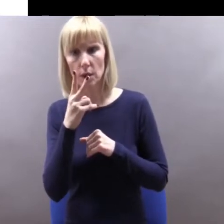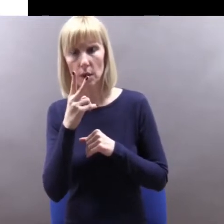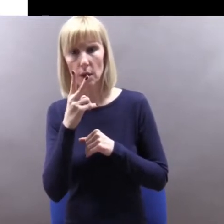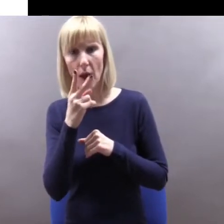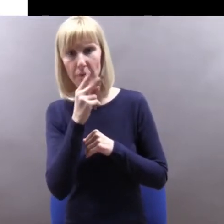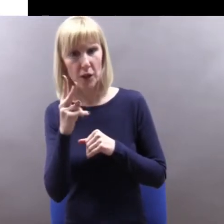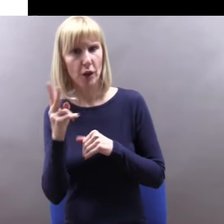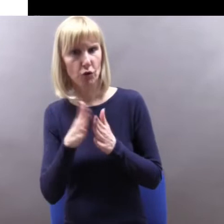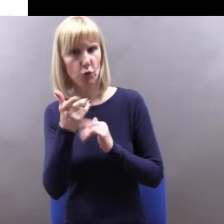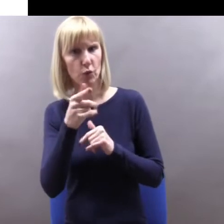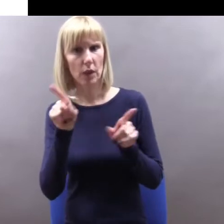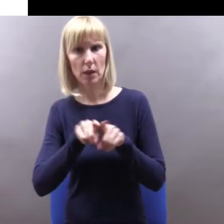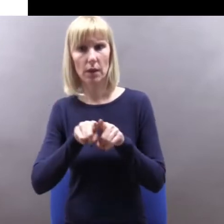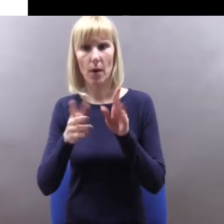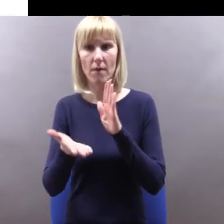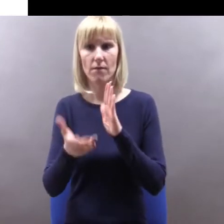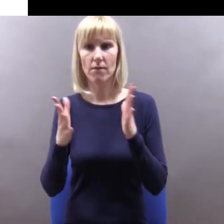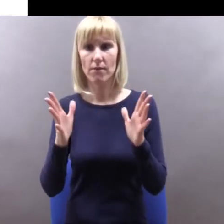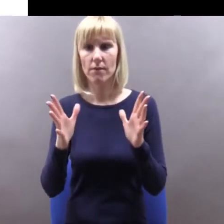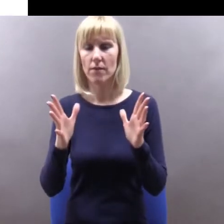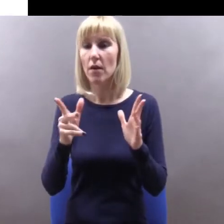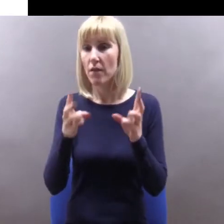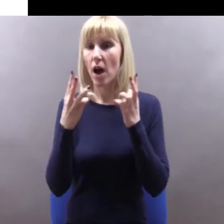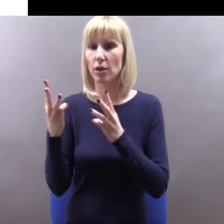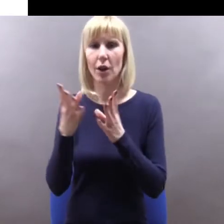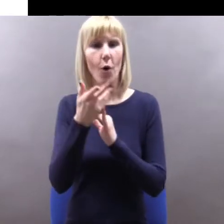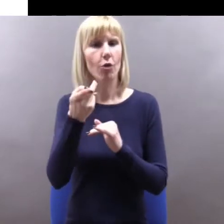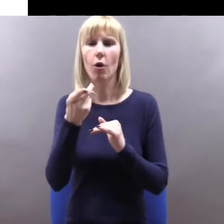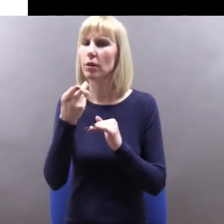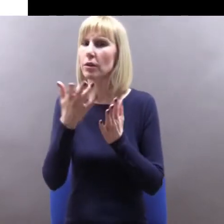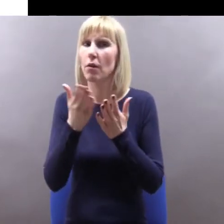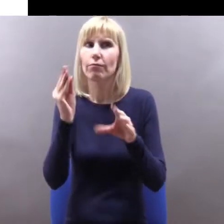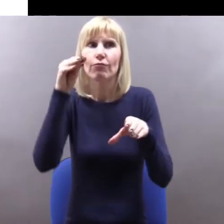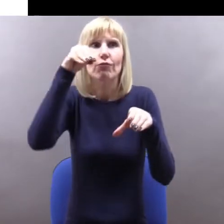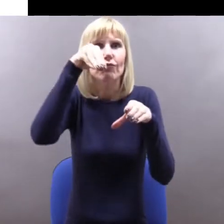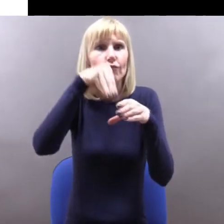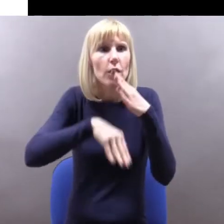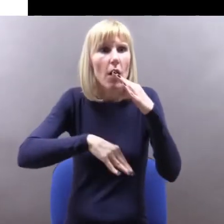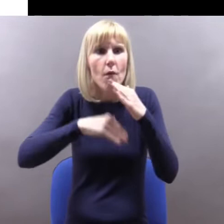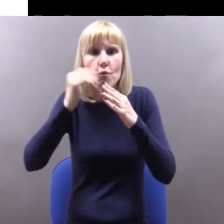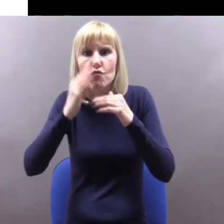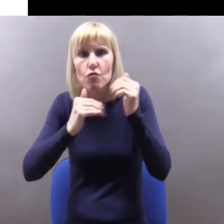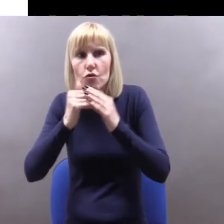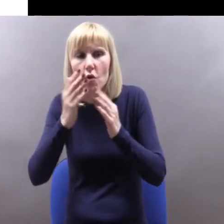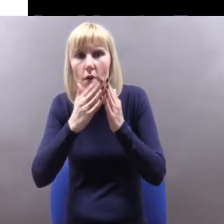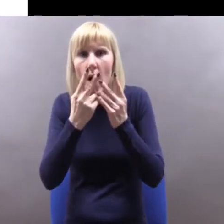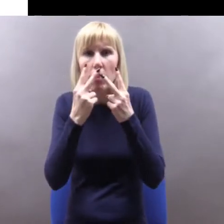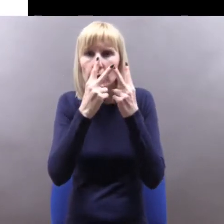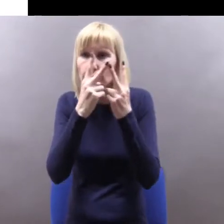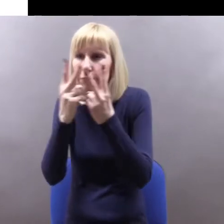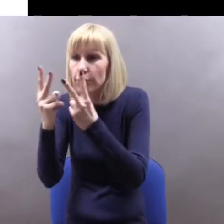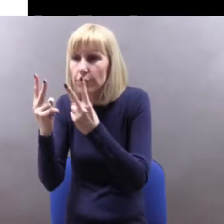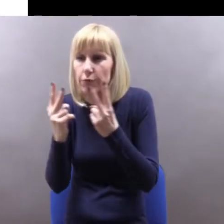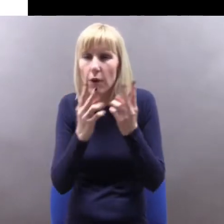wizualność tej przestrzeni. Zobaczcie Państwo, że te schody niczym się nie odróżniają od podłogi, która jest